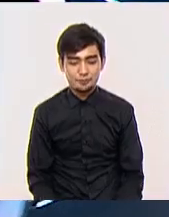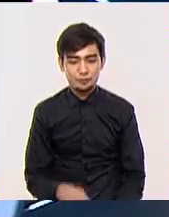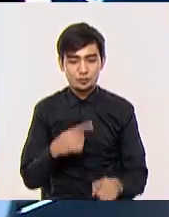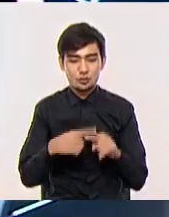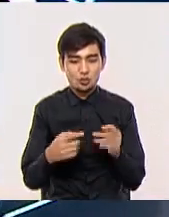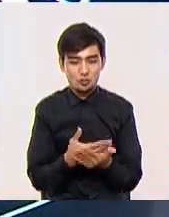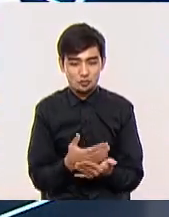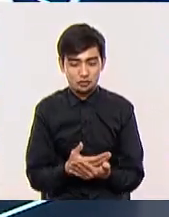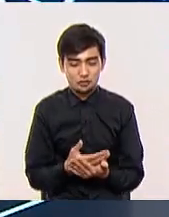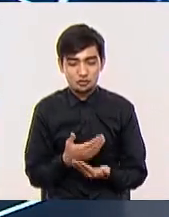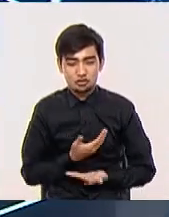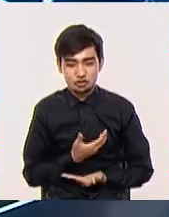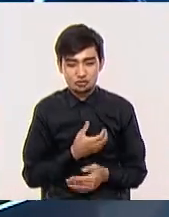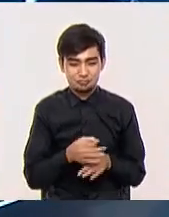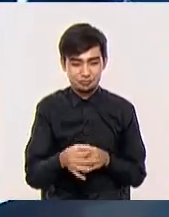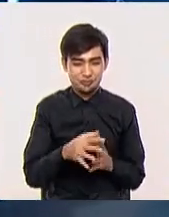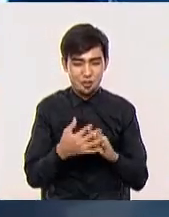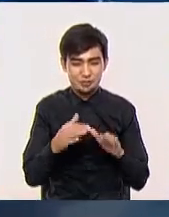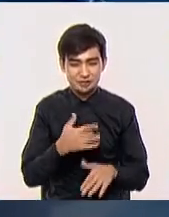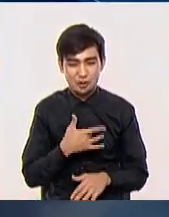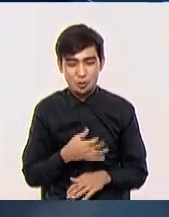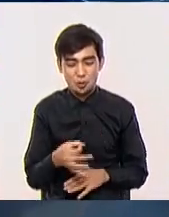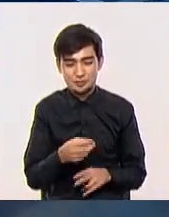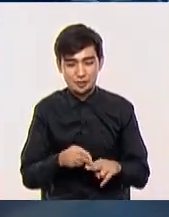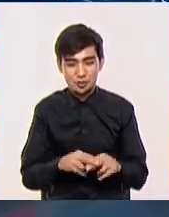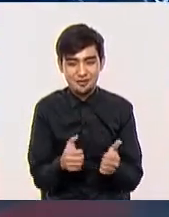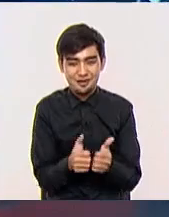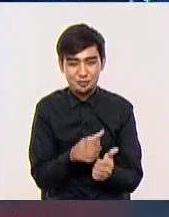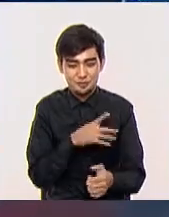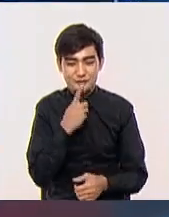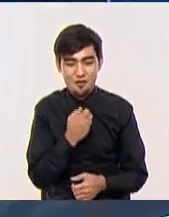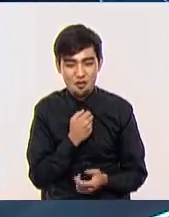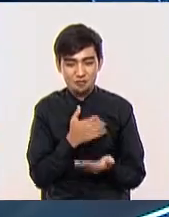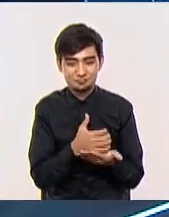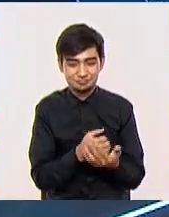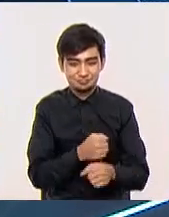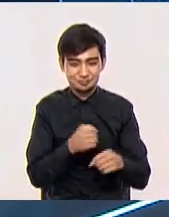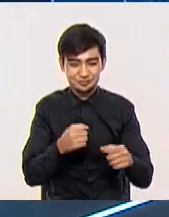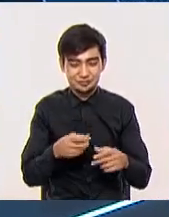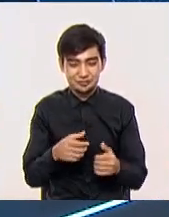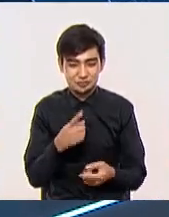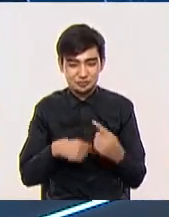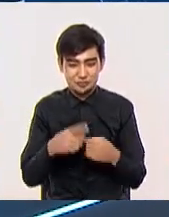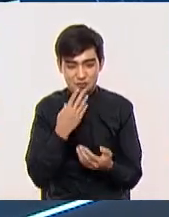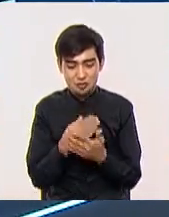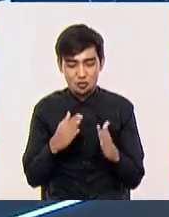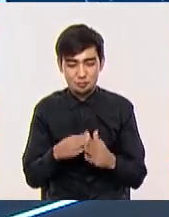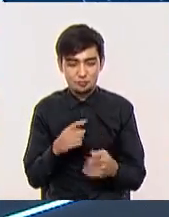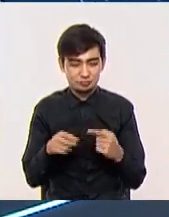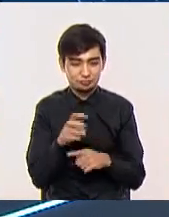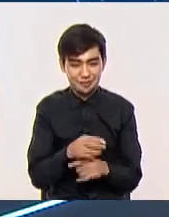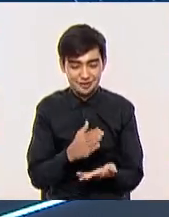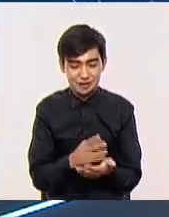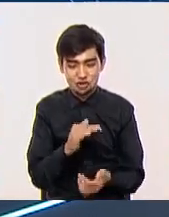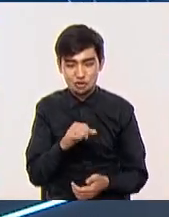К другим новостям. Жители сел Жамбылской области, которые расположены рядом с воинской частью, начали возвращаться в свои дома. Поселок